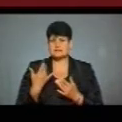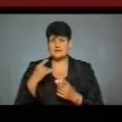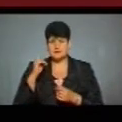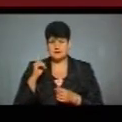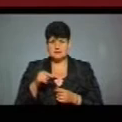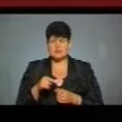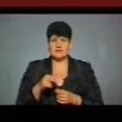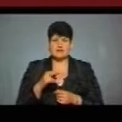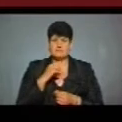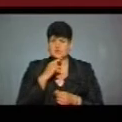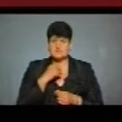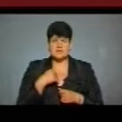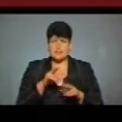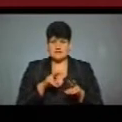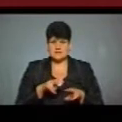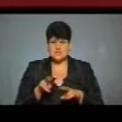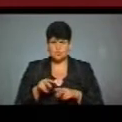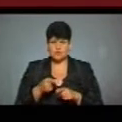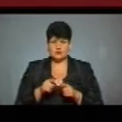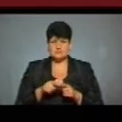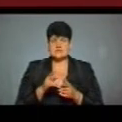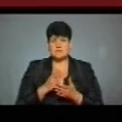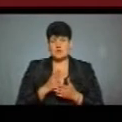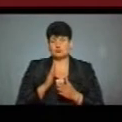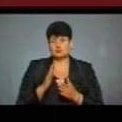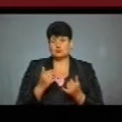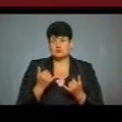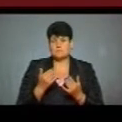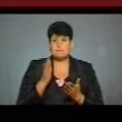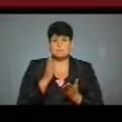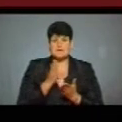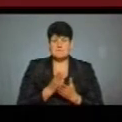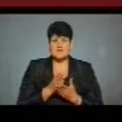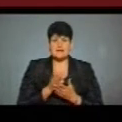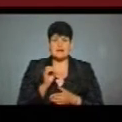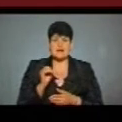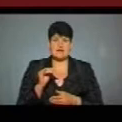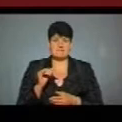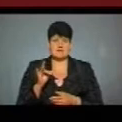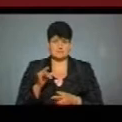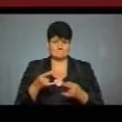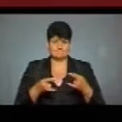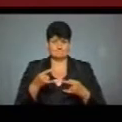я в Чернівцях, я не відслідковую це, мав бути прямий ефір з